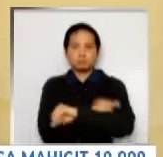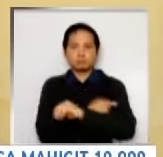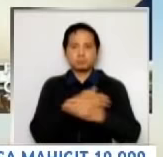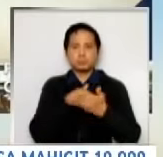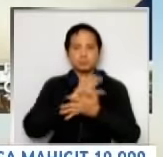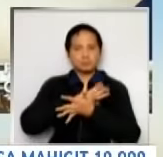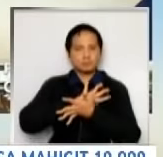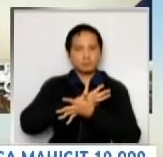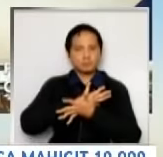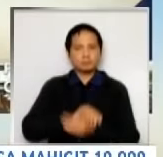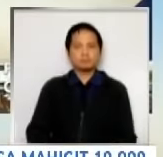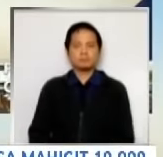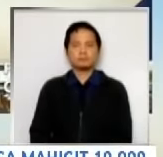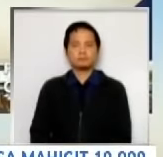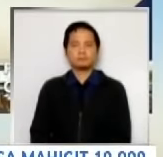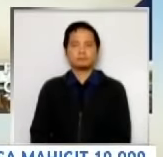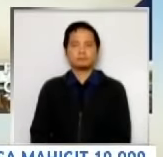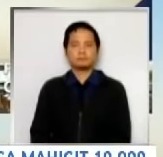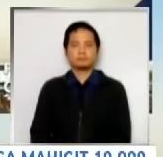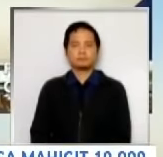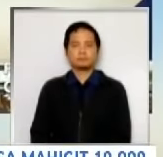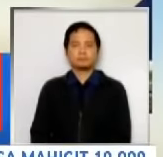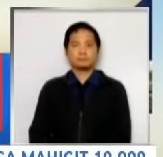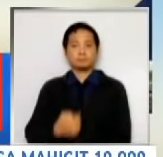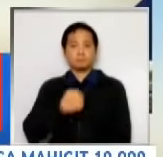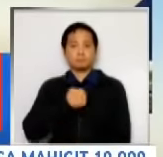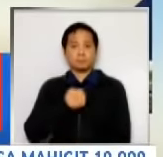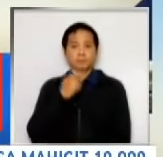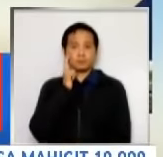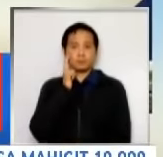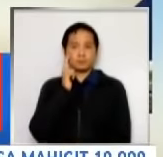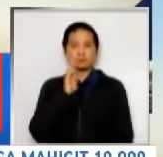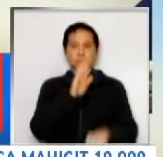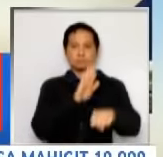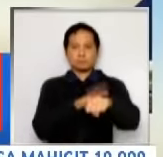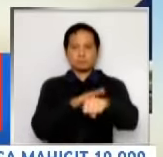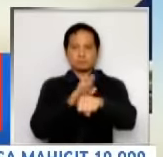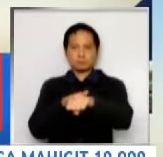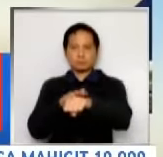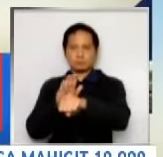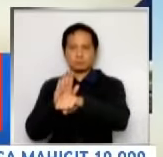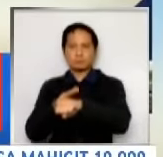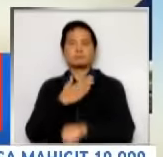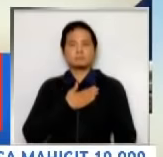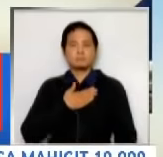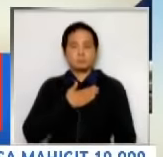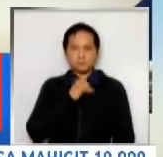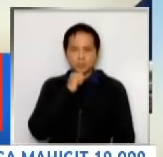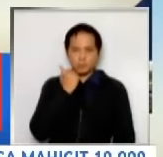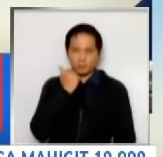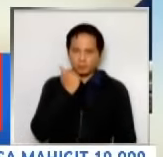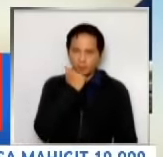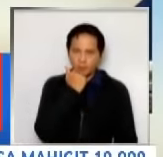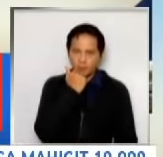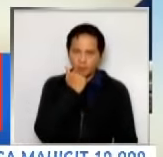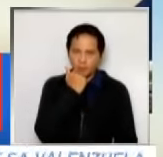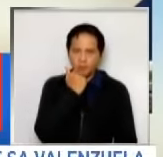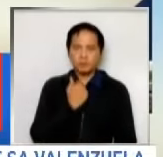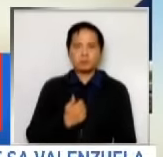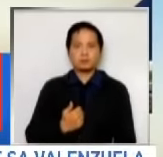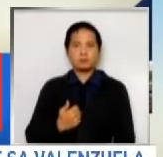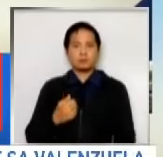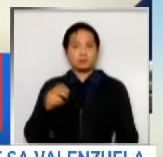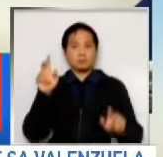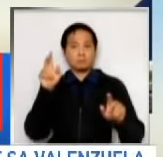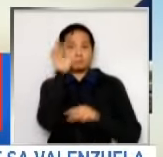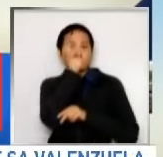COVID-19. I'm just warning you, huwag na huwag kayong magkamali dito na hirap na ang Pilipino